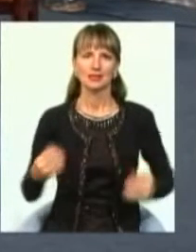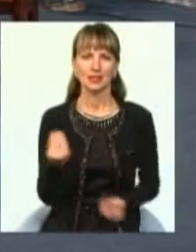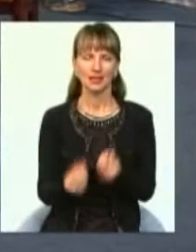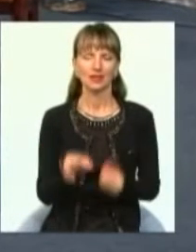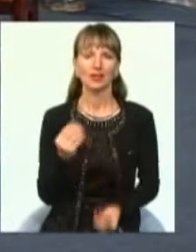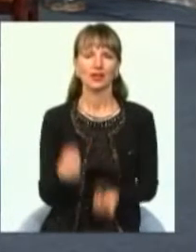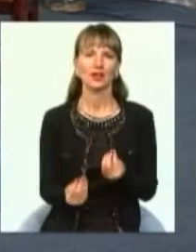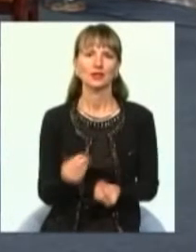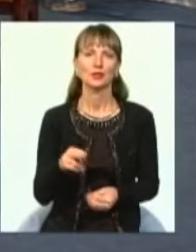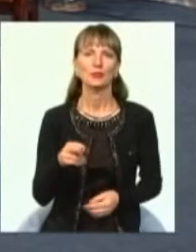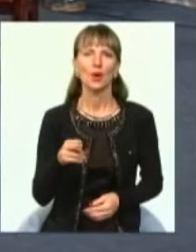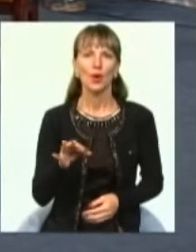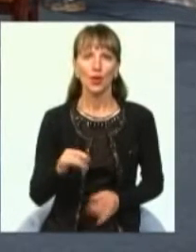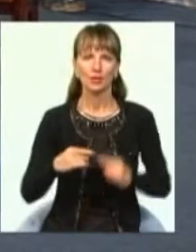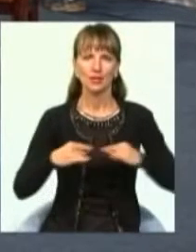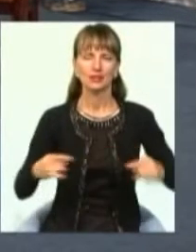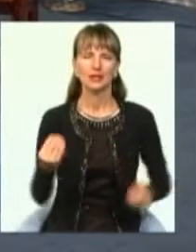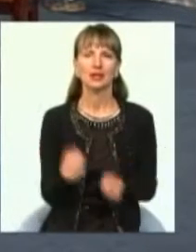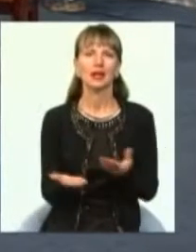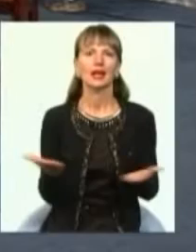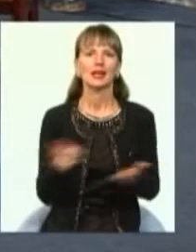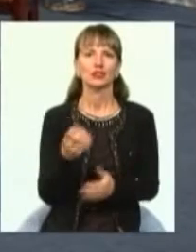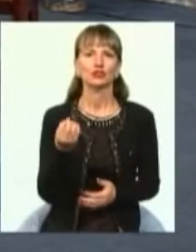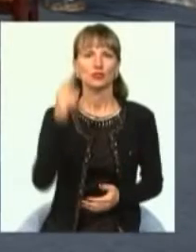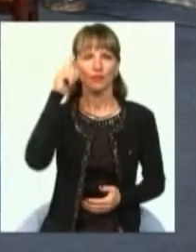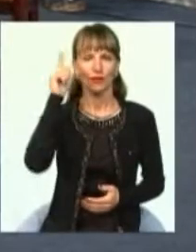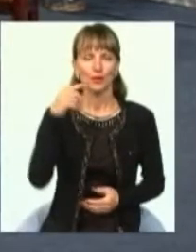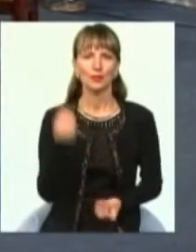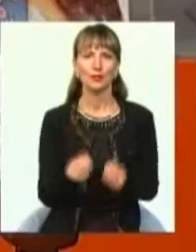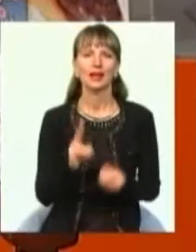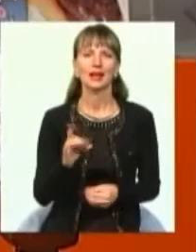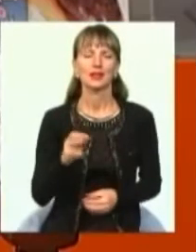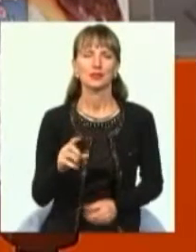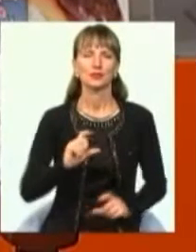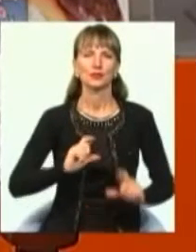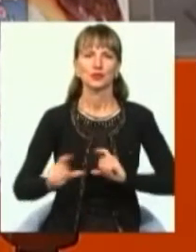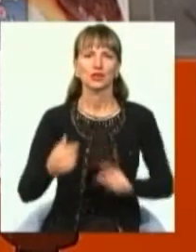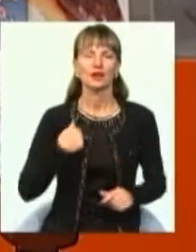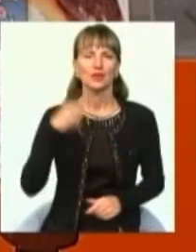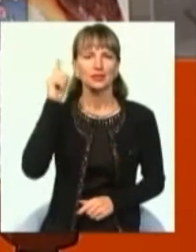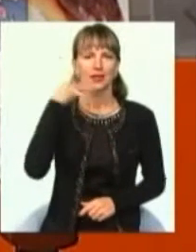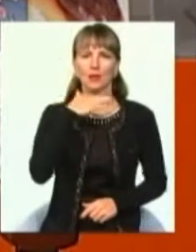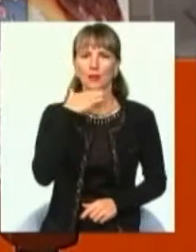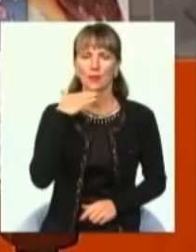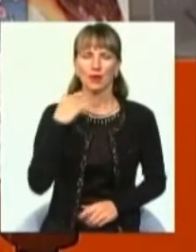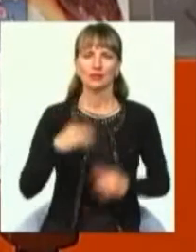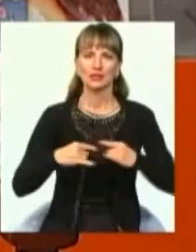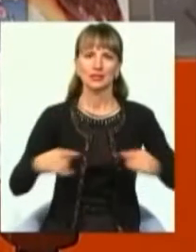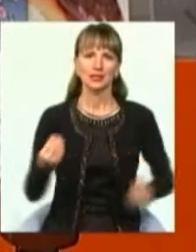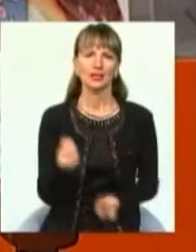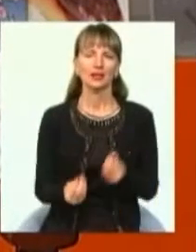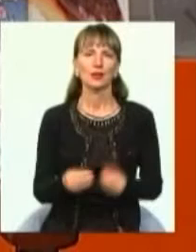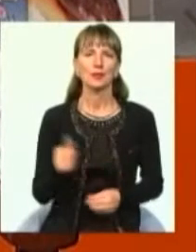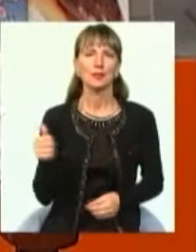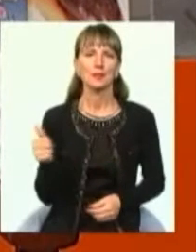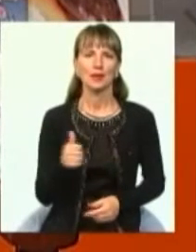них. До речі, про настільні ігри. Які тобі ще відомо настільні ігри, ну, окрім шахів? А мені відомо багато настільних ігор. Перші